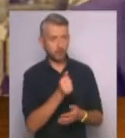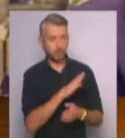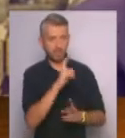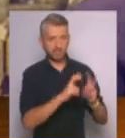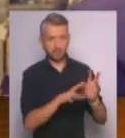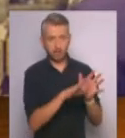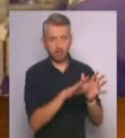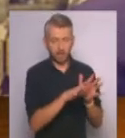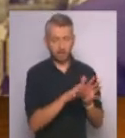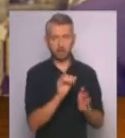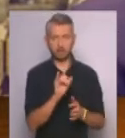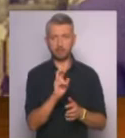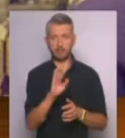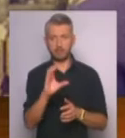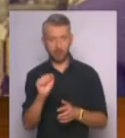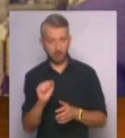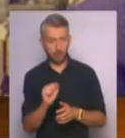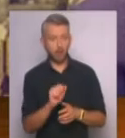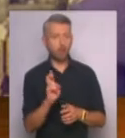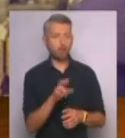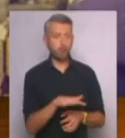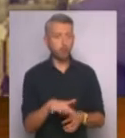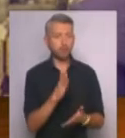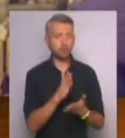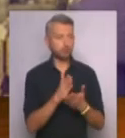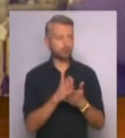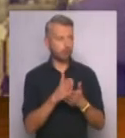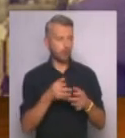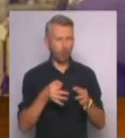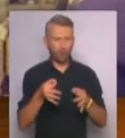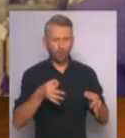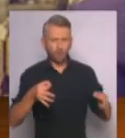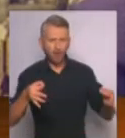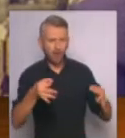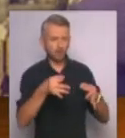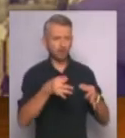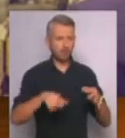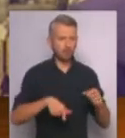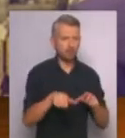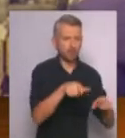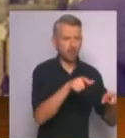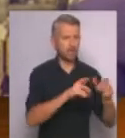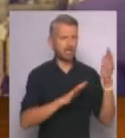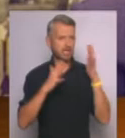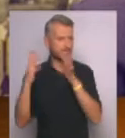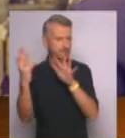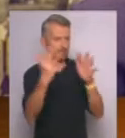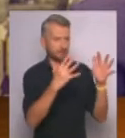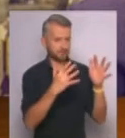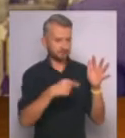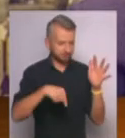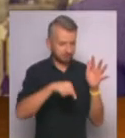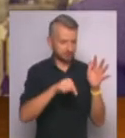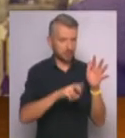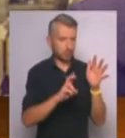енергії БСА, то Бортничі знаходяться оточені озерами, річками і лісом. Так. І це,